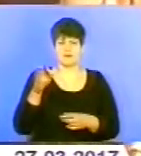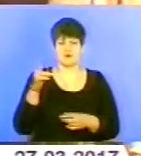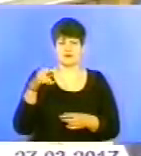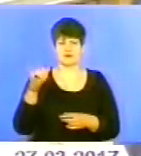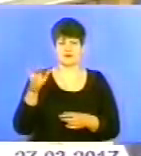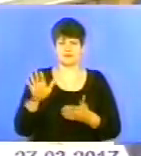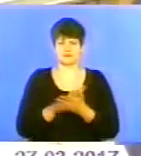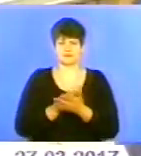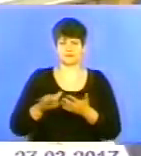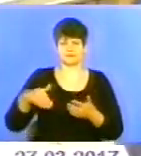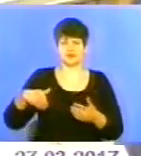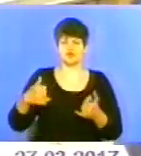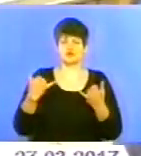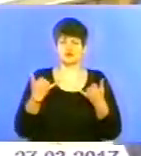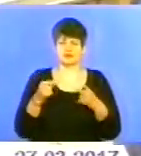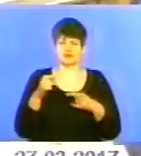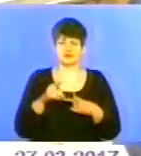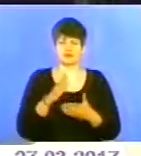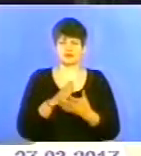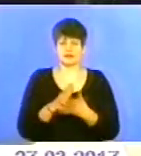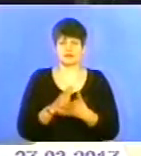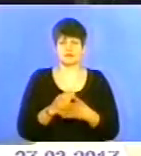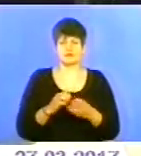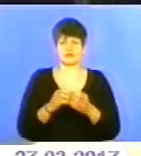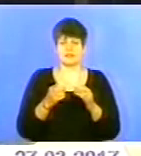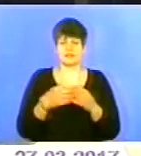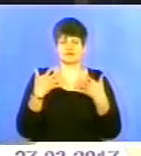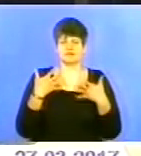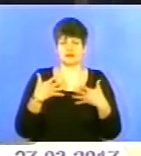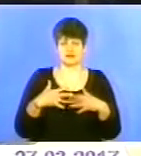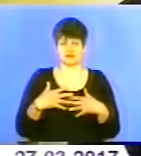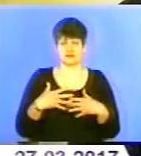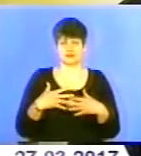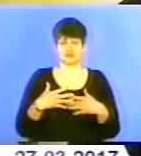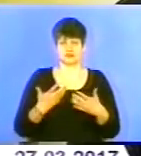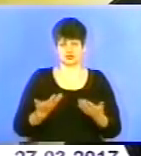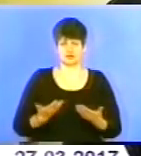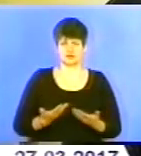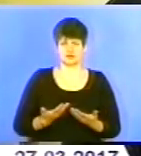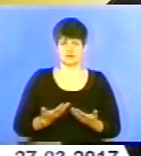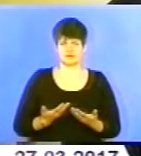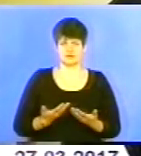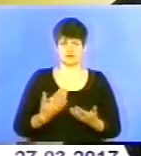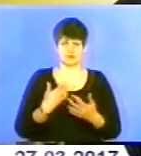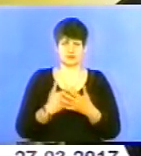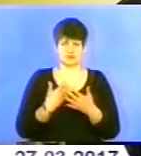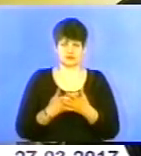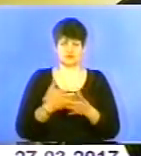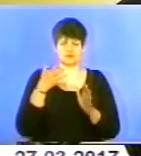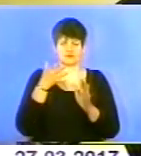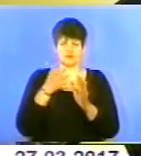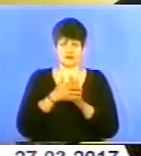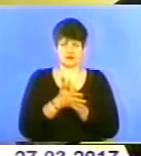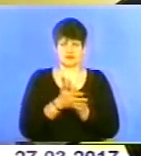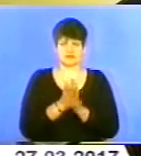вони опинилися перед реальною загрозою втратити найдорожче – життя. Приблизно розхідного матеріалу ця система